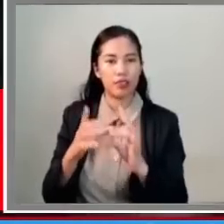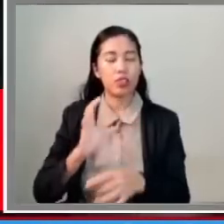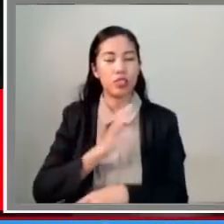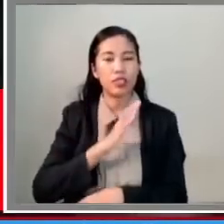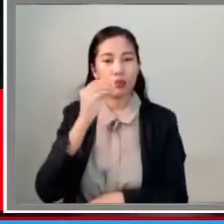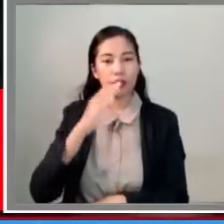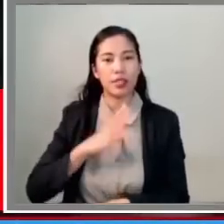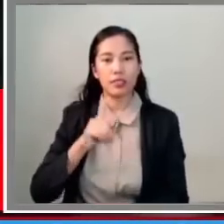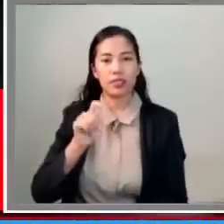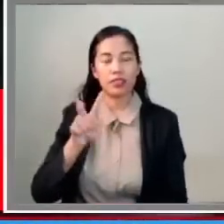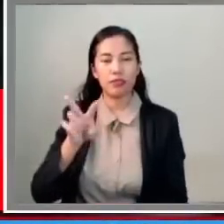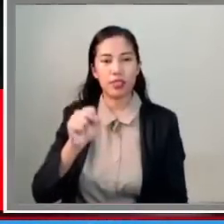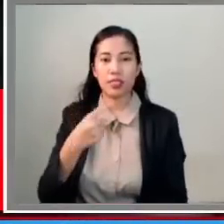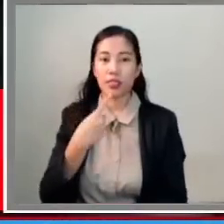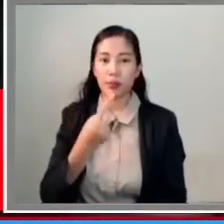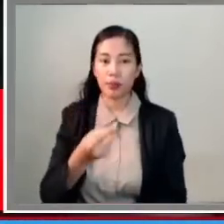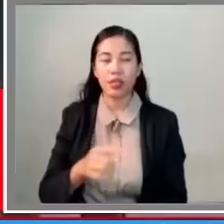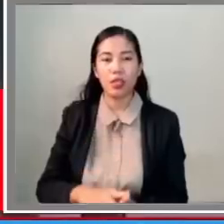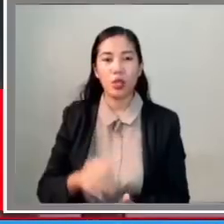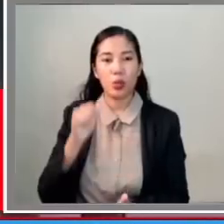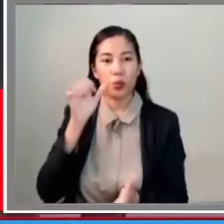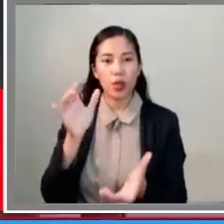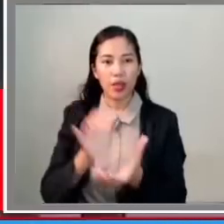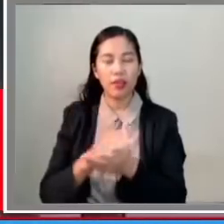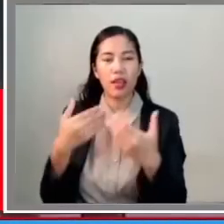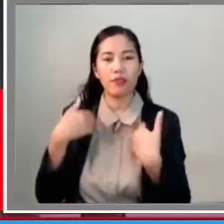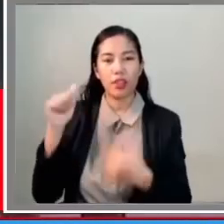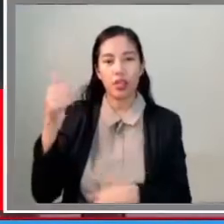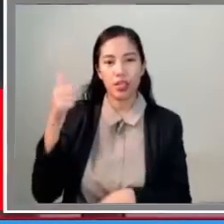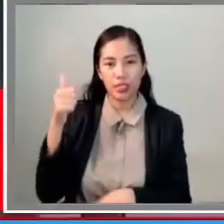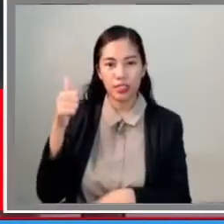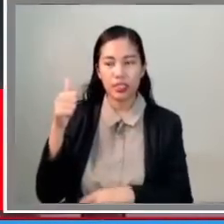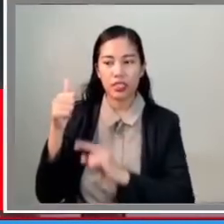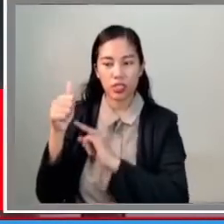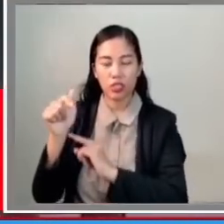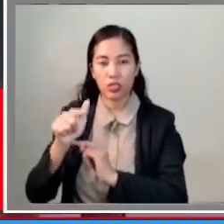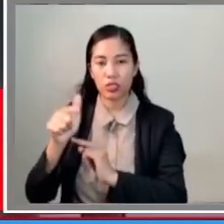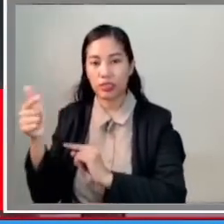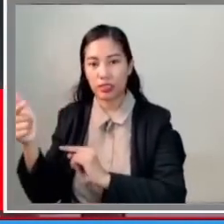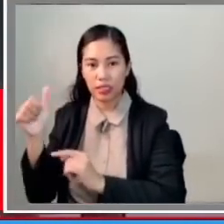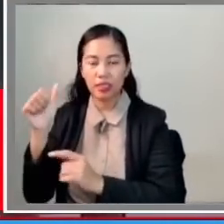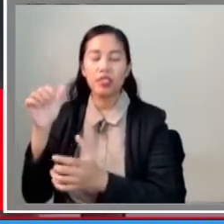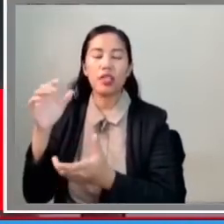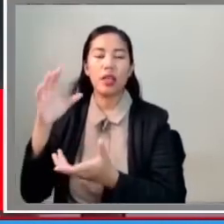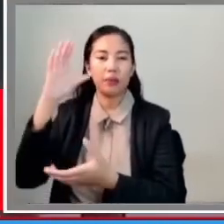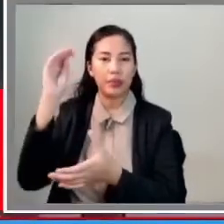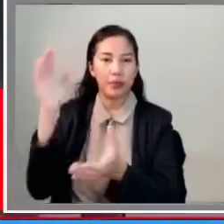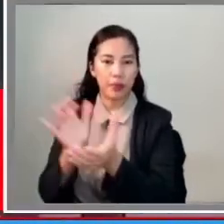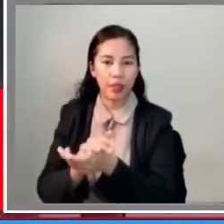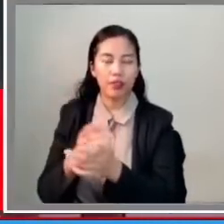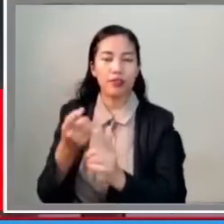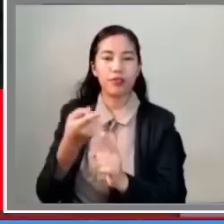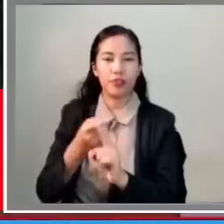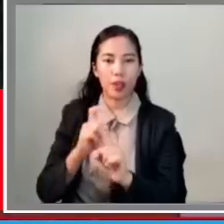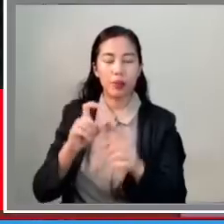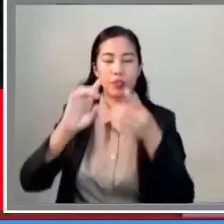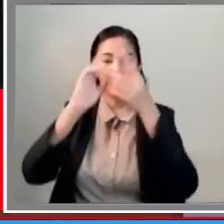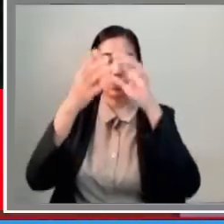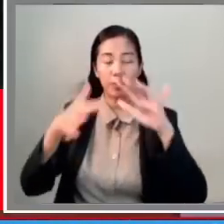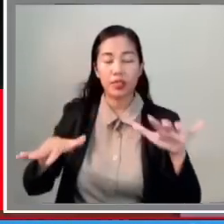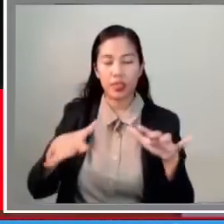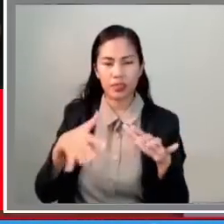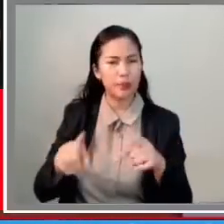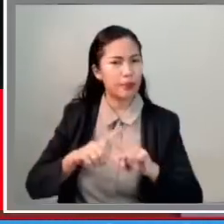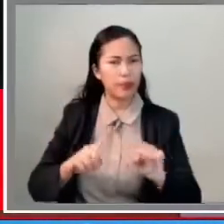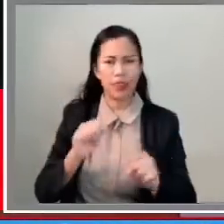ang asawa niya ay may auntie na nakapangasawa ng Tebes na taga Dumaguete pero hindi raw ito related o hindi kamag-anak ng pamilya